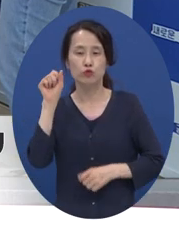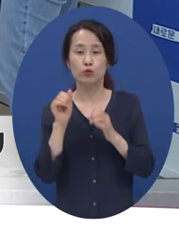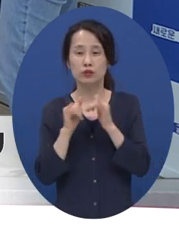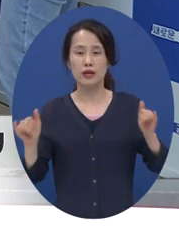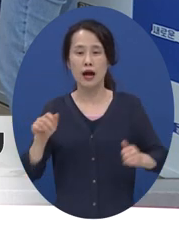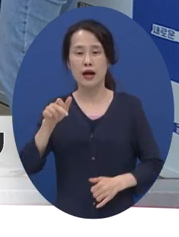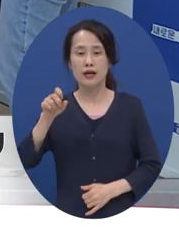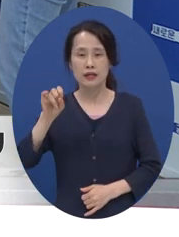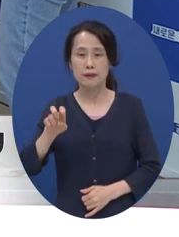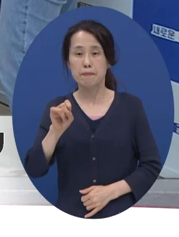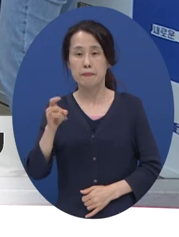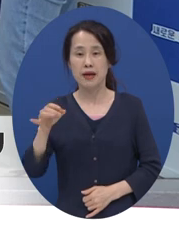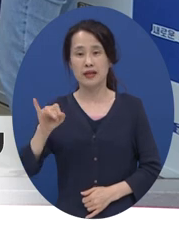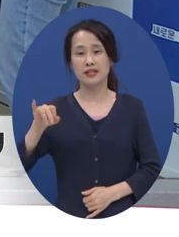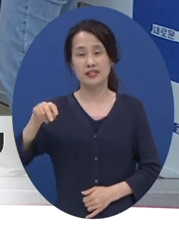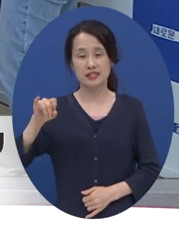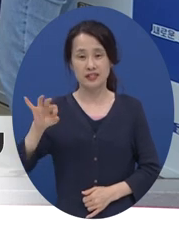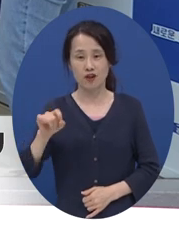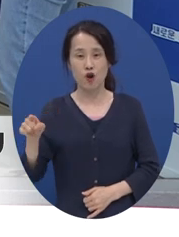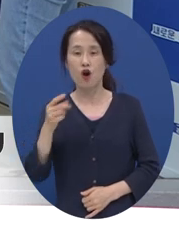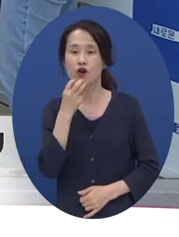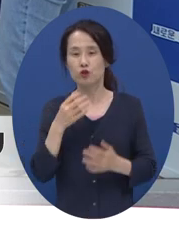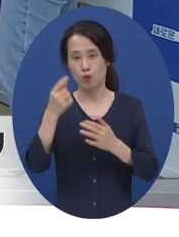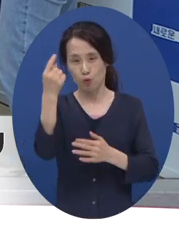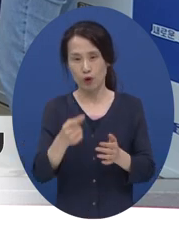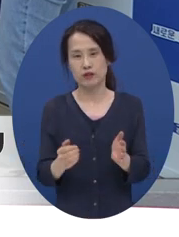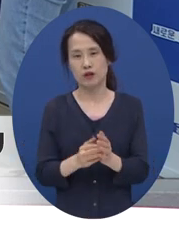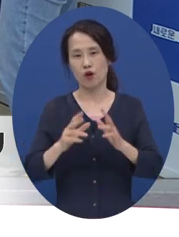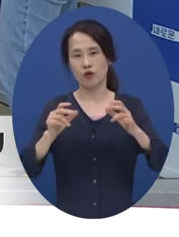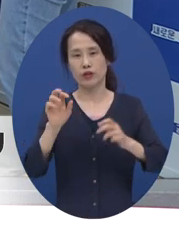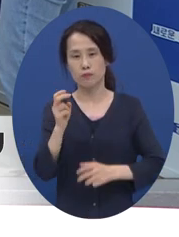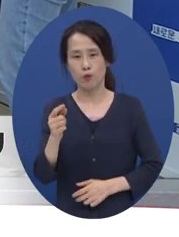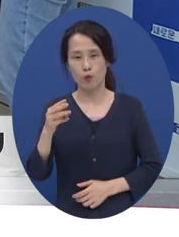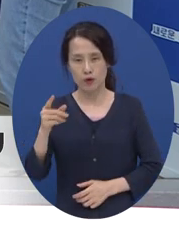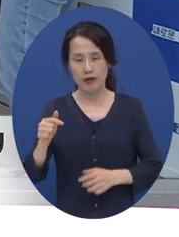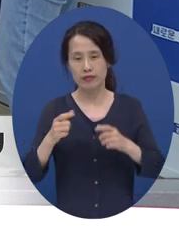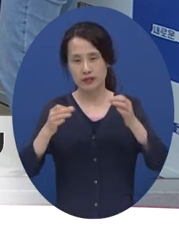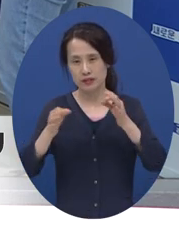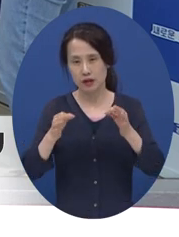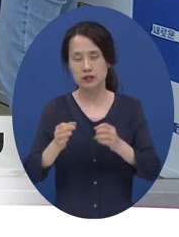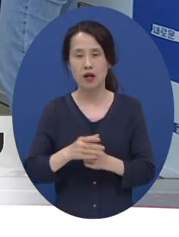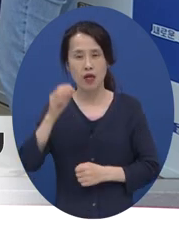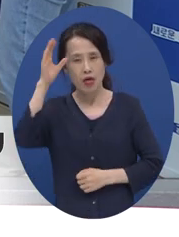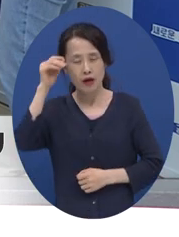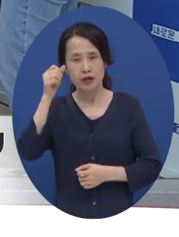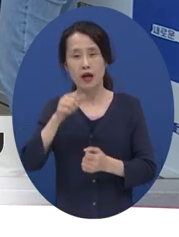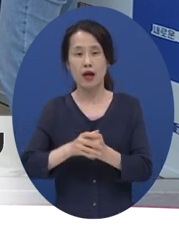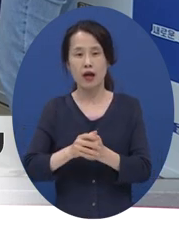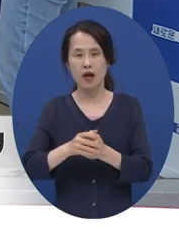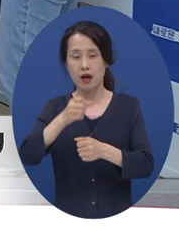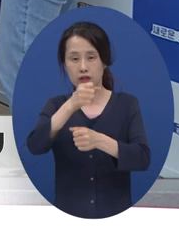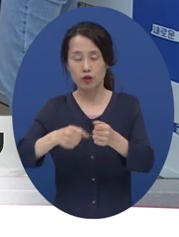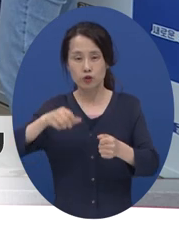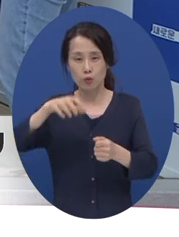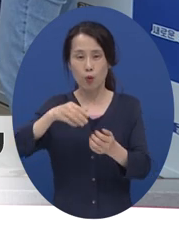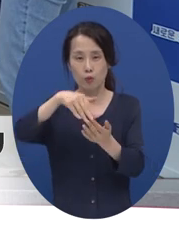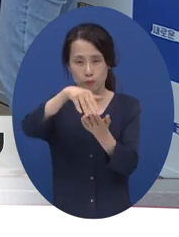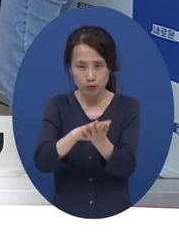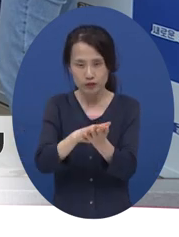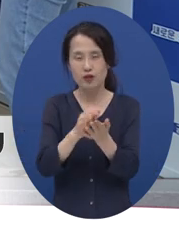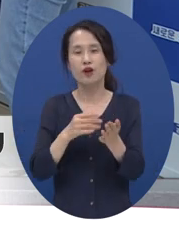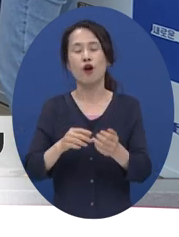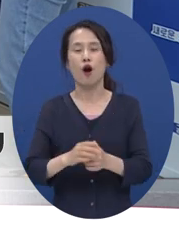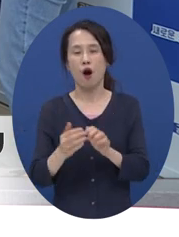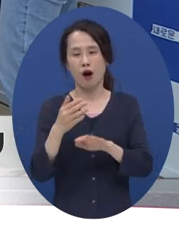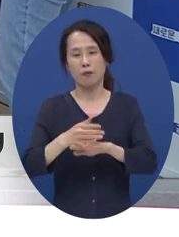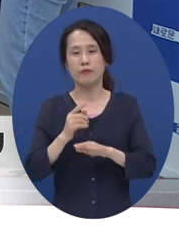운동가인 킴 베이싱어가 경기도를 찾았습니다. 성남 모란시장 등 도가버린 개 도살업소 폐쇄 조치에